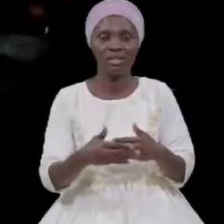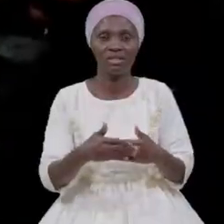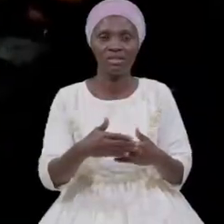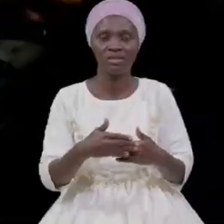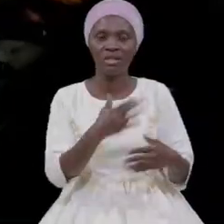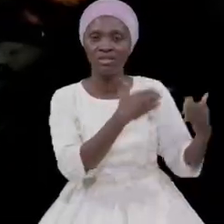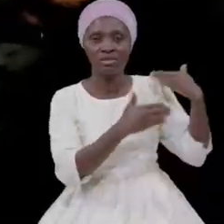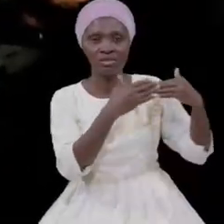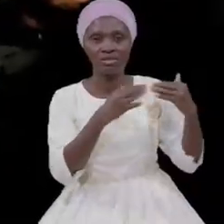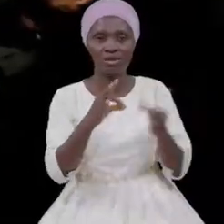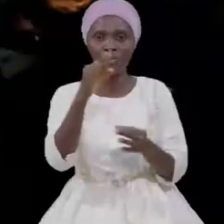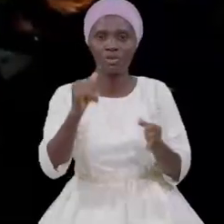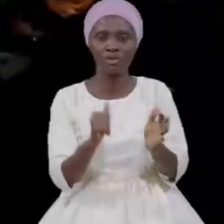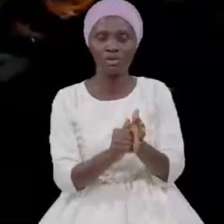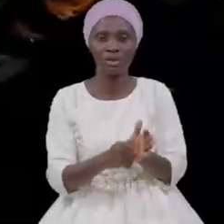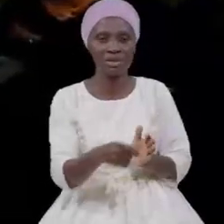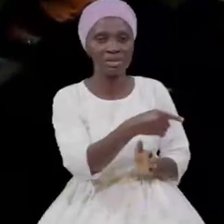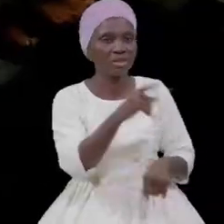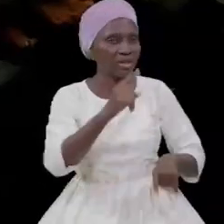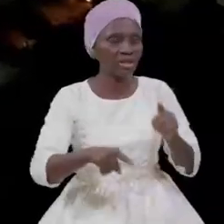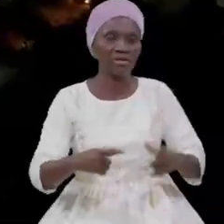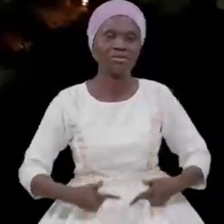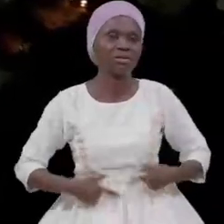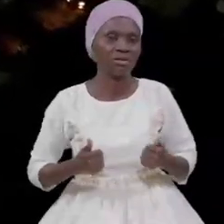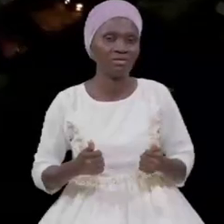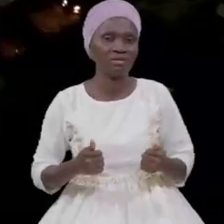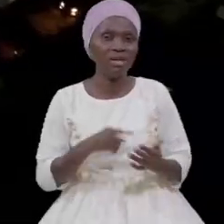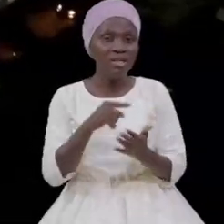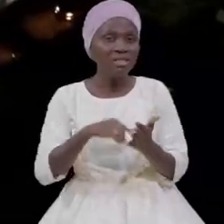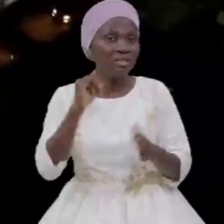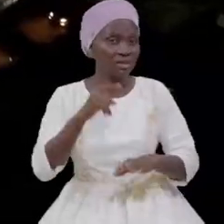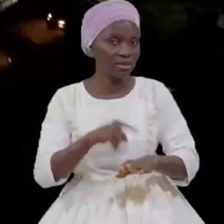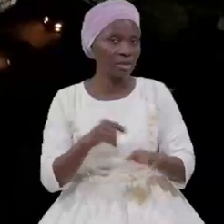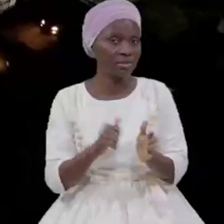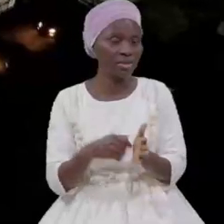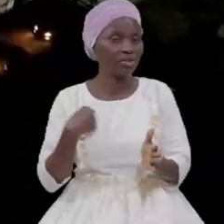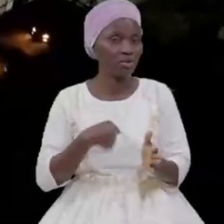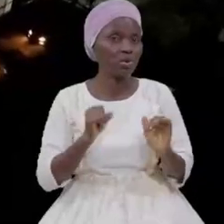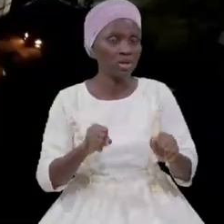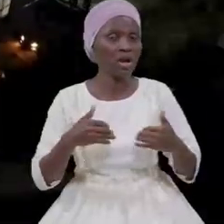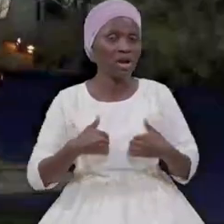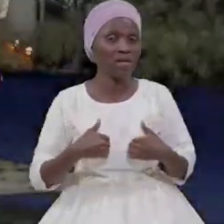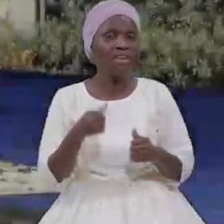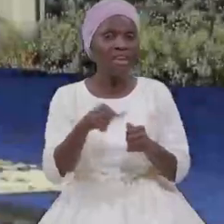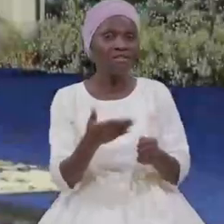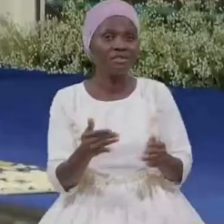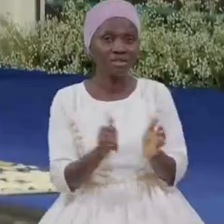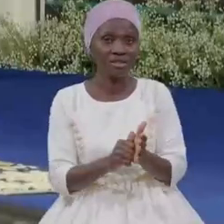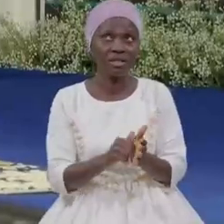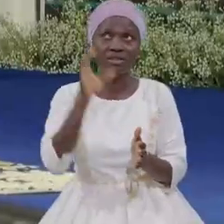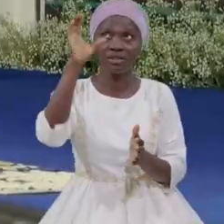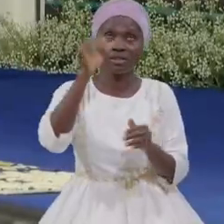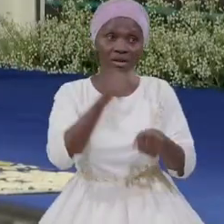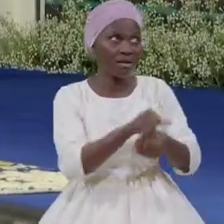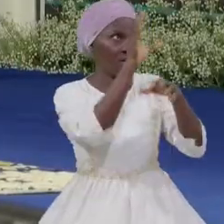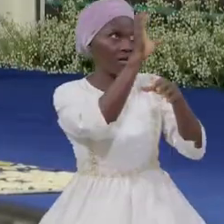amen. Et voici le moment où nous pouvons avoir tout ce que le calvaire a pourvu. Le